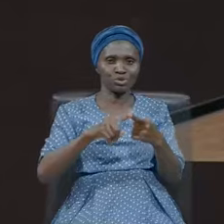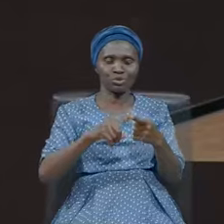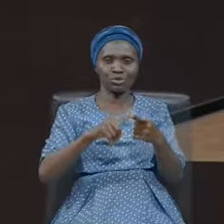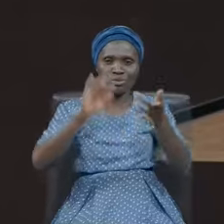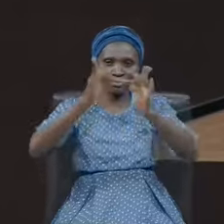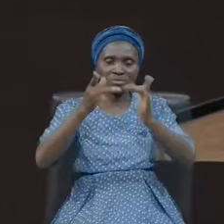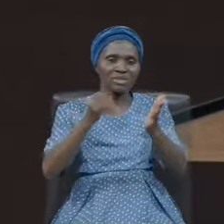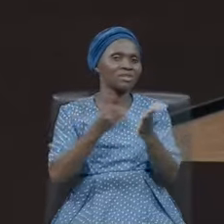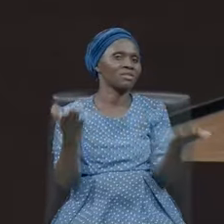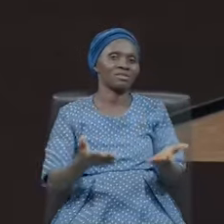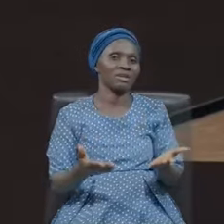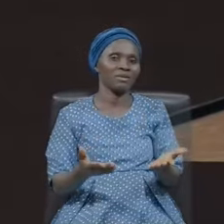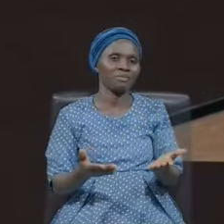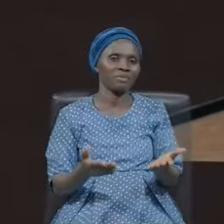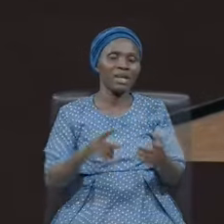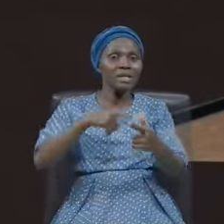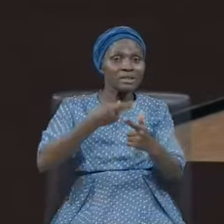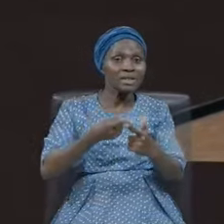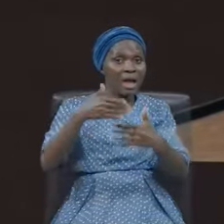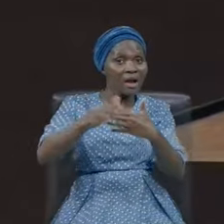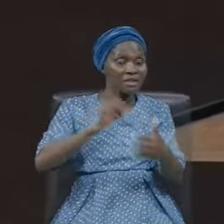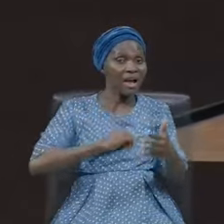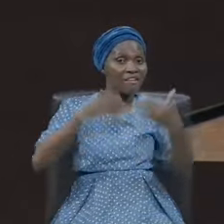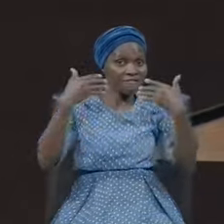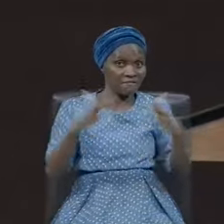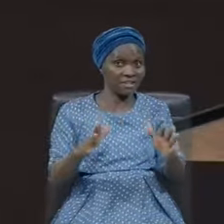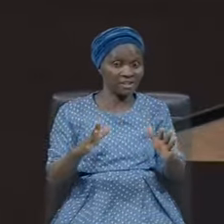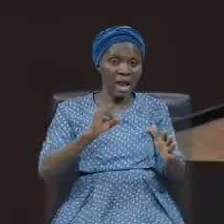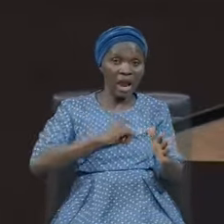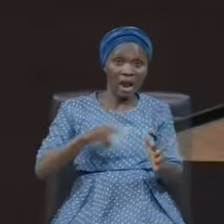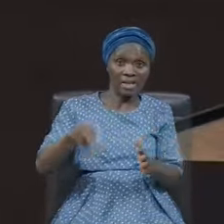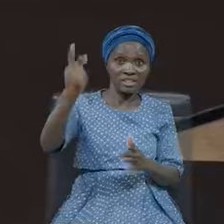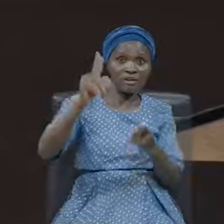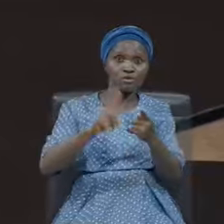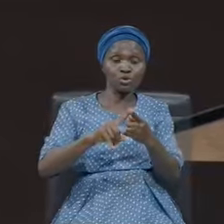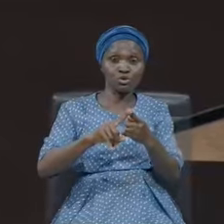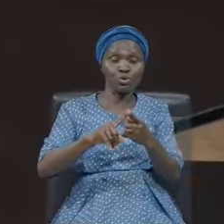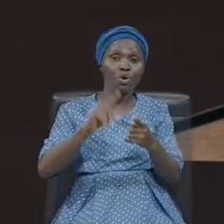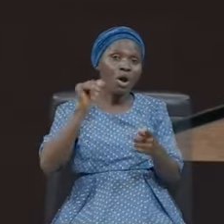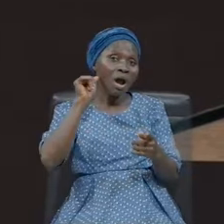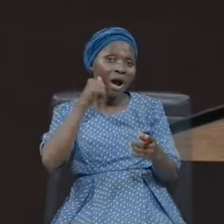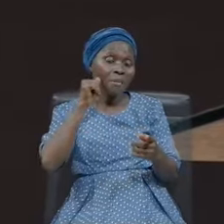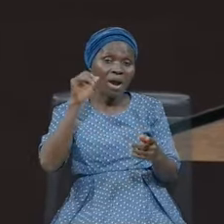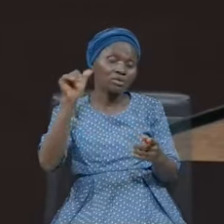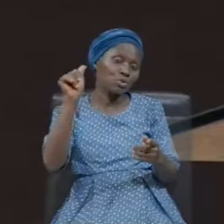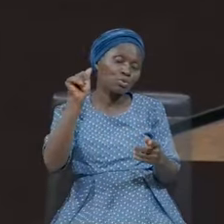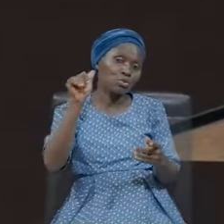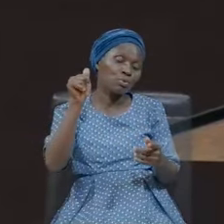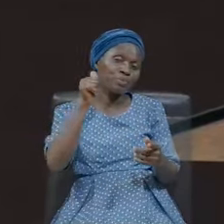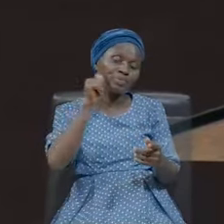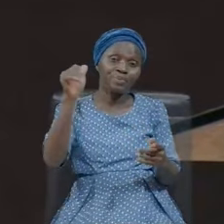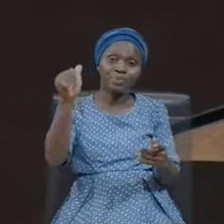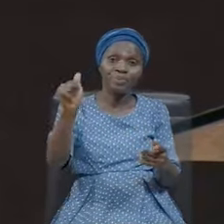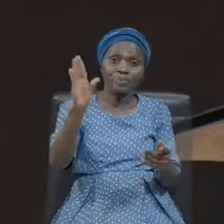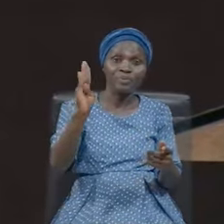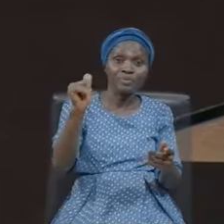que j'aurais fini, ouais, au fait, je suis allé à Aba, de Aba, directement, je suis allé aux Philippines,